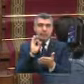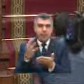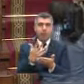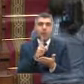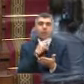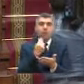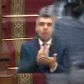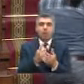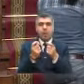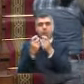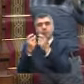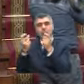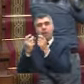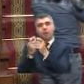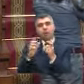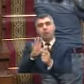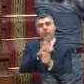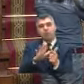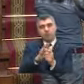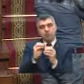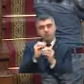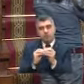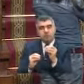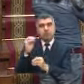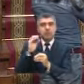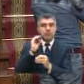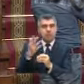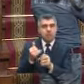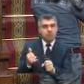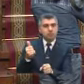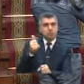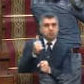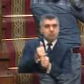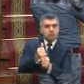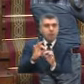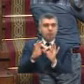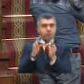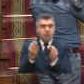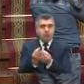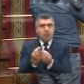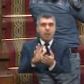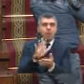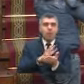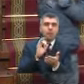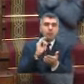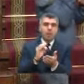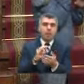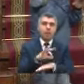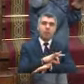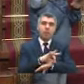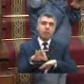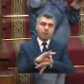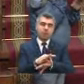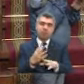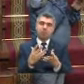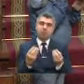مع شركات عندها علاقه بالاحتكار وارتفاع الاسعار والتعيينات في الدواوين والعائلات والازواج وهلم جره. وكتقولوا لنا ما تكلموش على